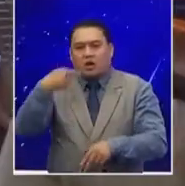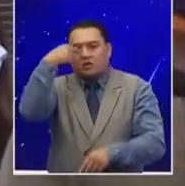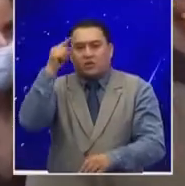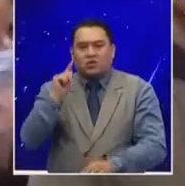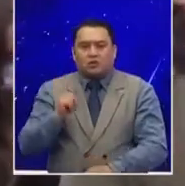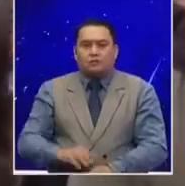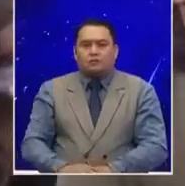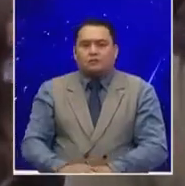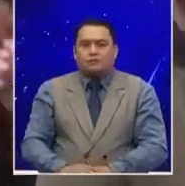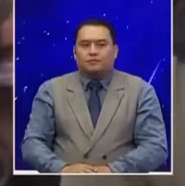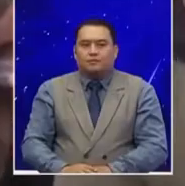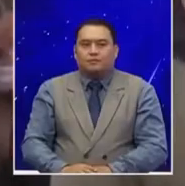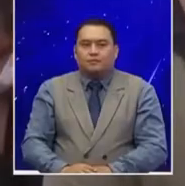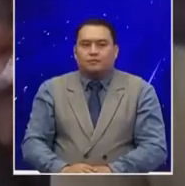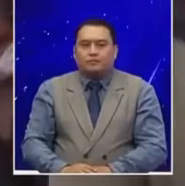Азербайджана.